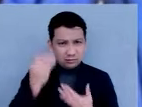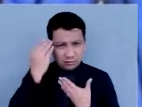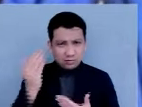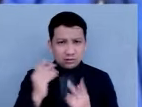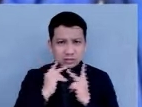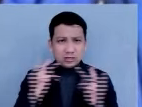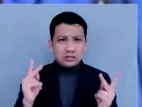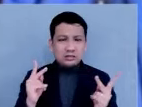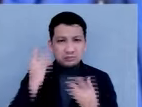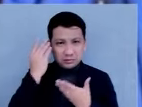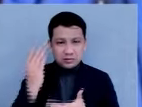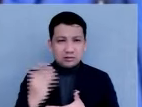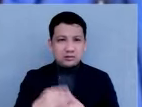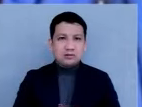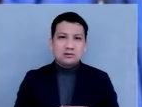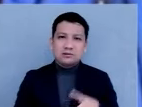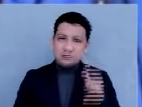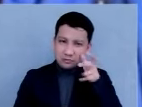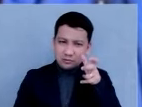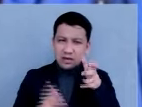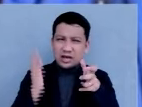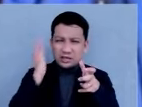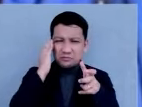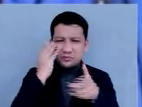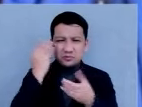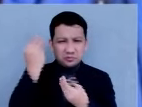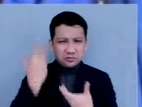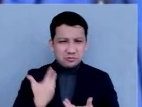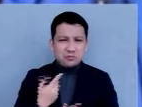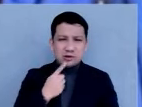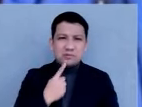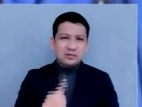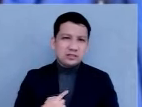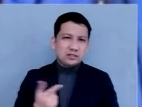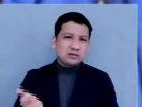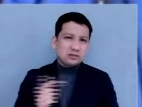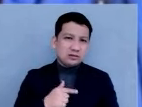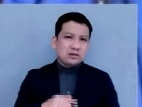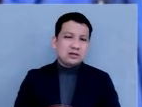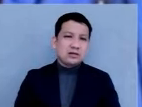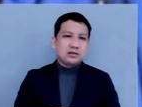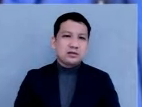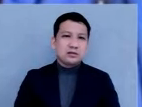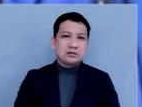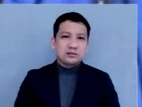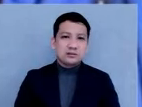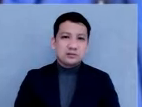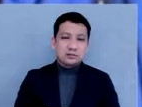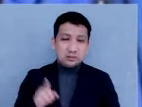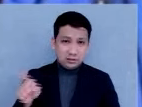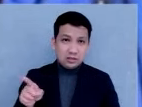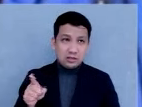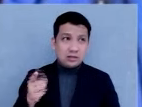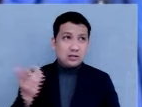publicly. Although, kung naririnig ko na yan, may mga naging information na ako na it was really